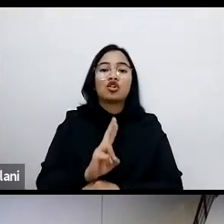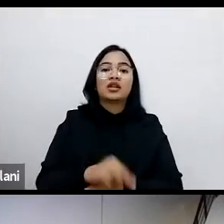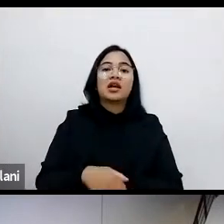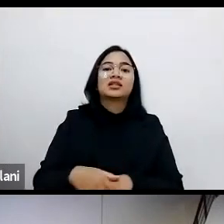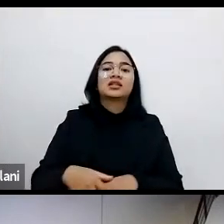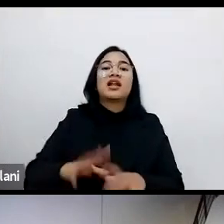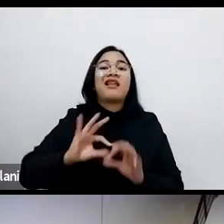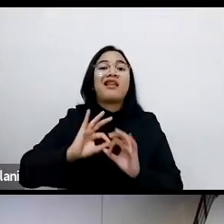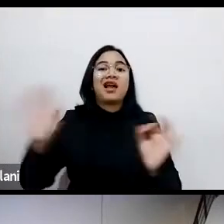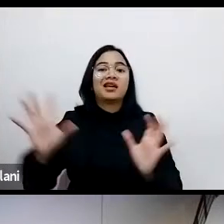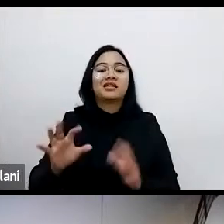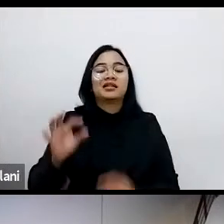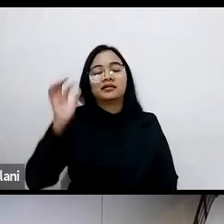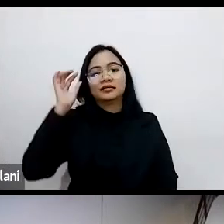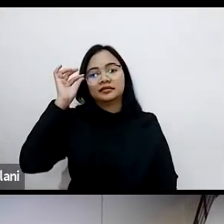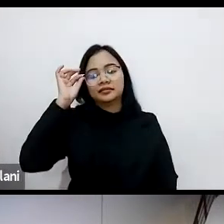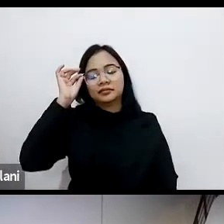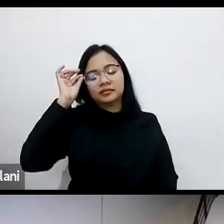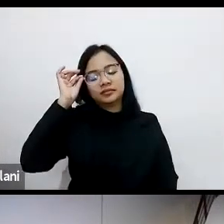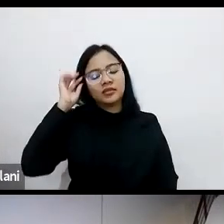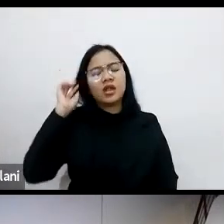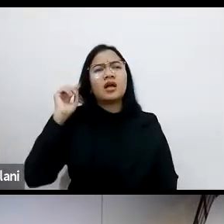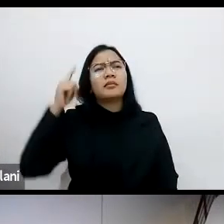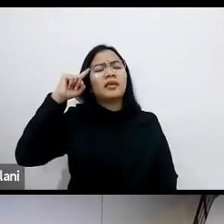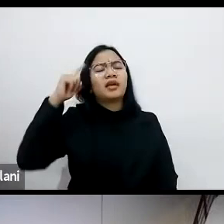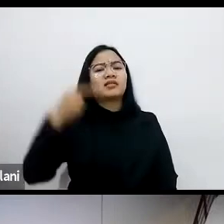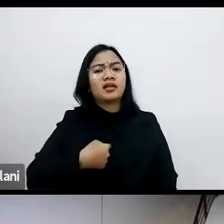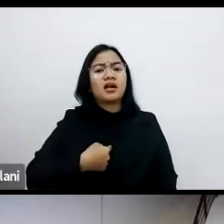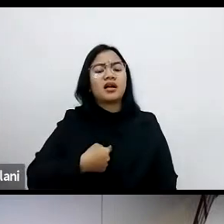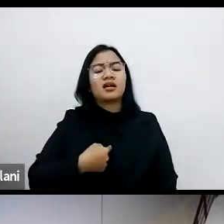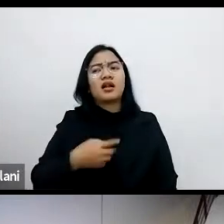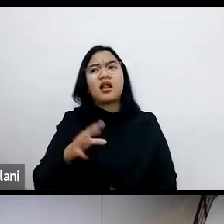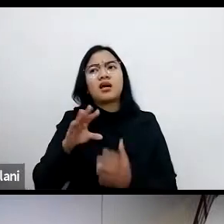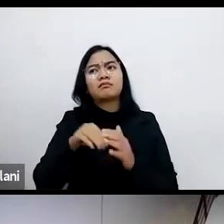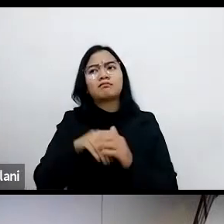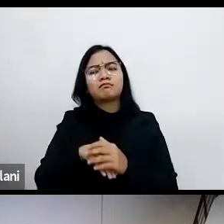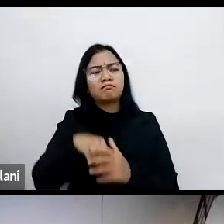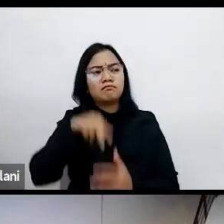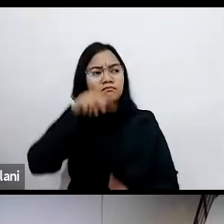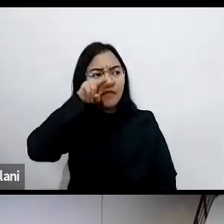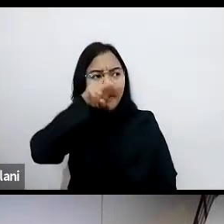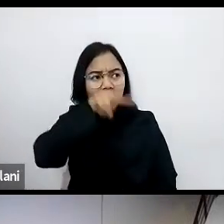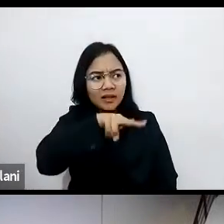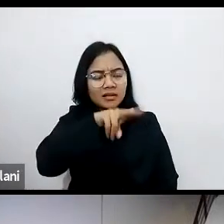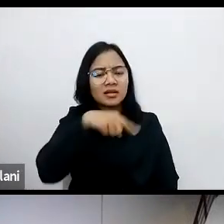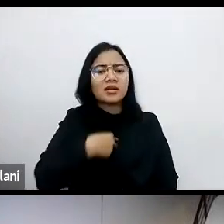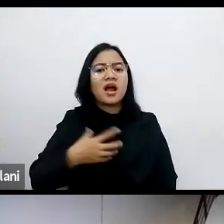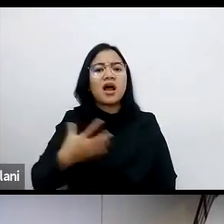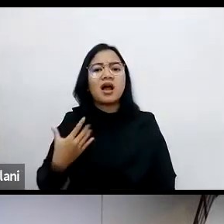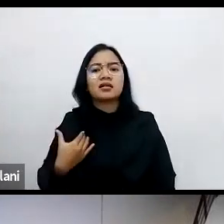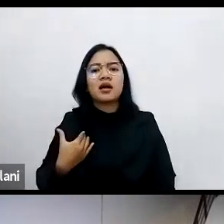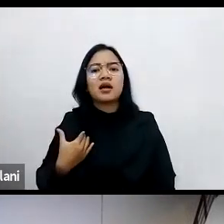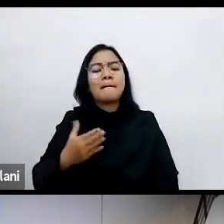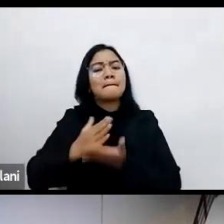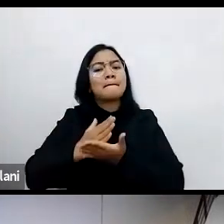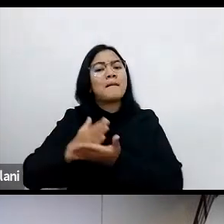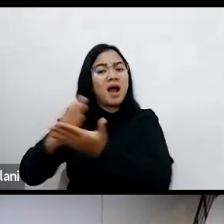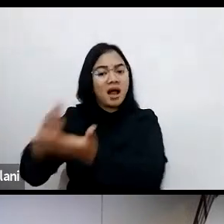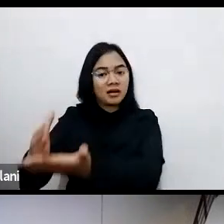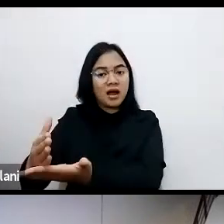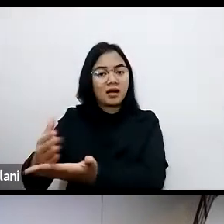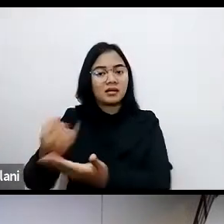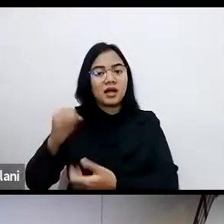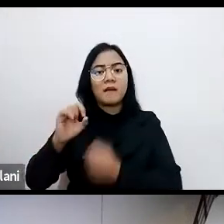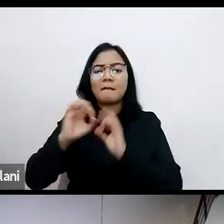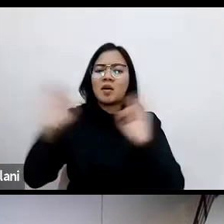mengikuti perkuliahan. Jadi menurut saya, dalam pengamatan saya, ada penghargaan terhadap yang berbeda dan